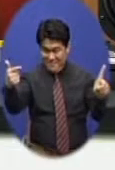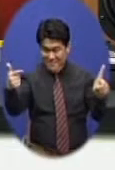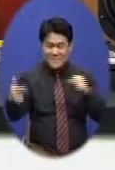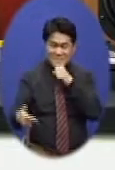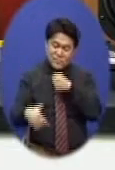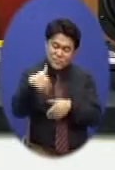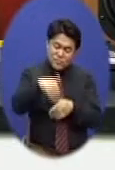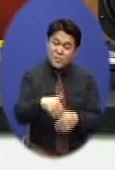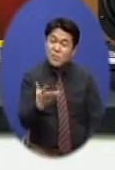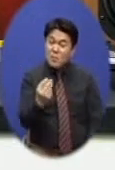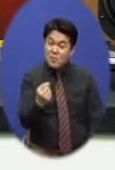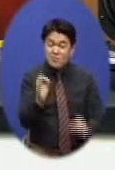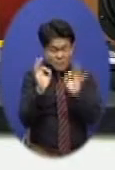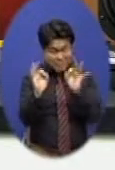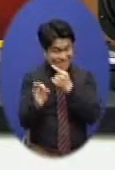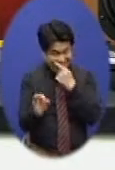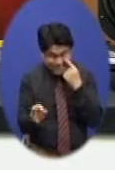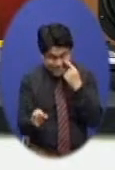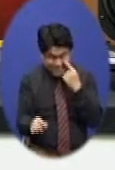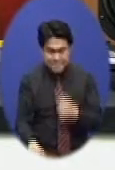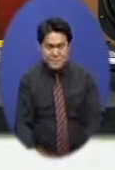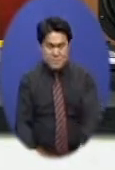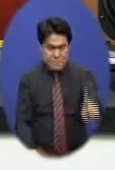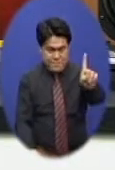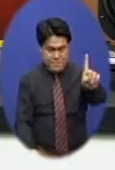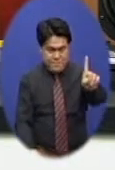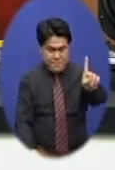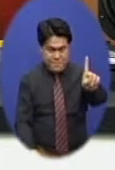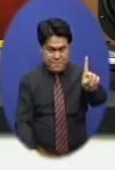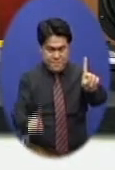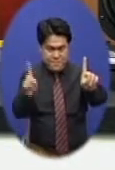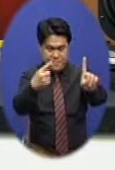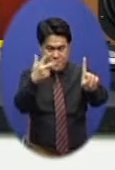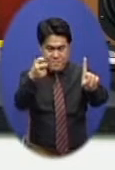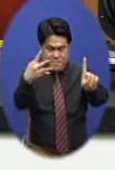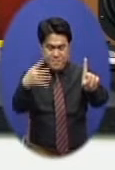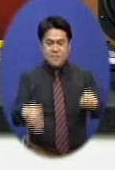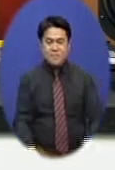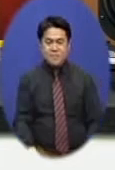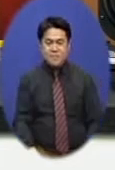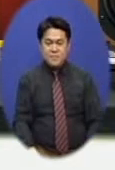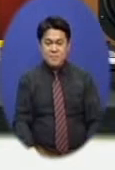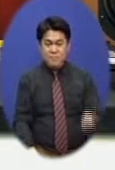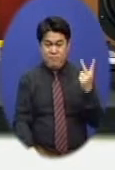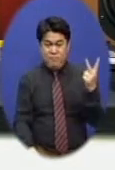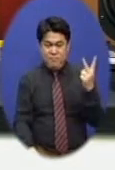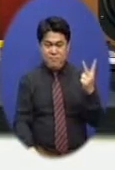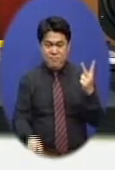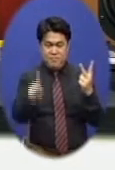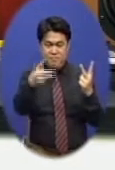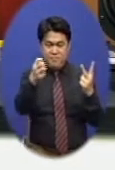심사가 모아졌는지 자, 한번 볼까요? 네. 네. 1번 174표. 네, 많이 올라왔네요. 네.